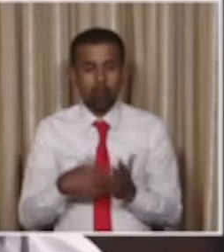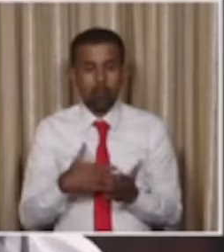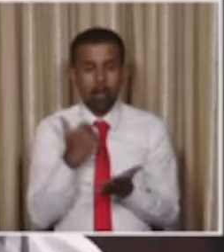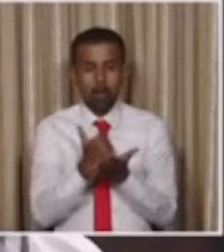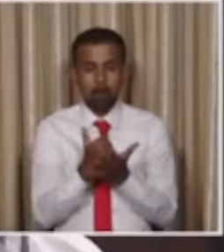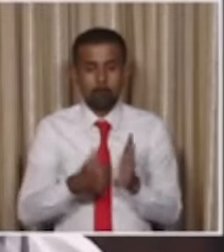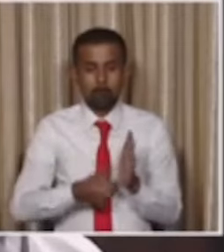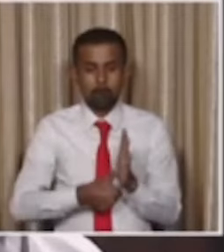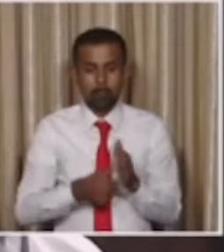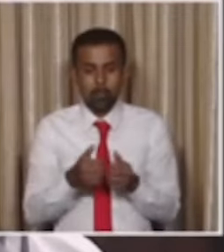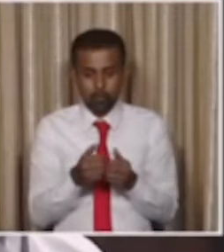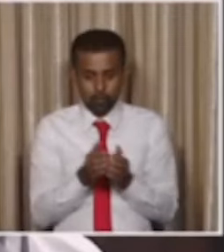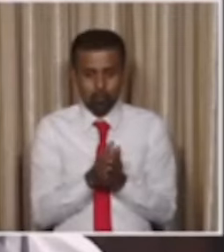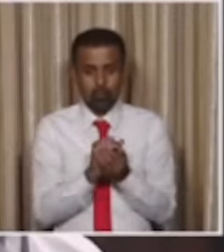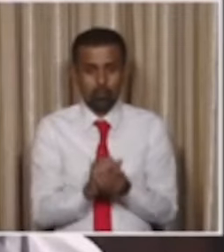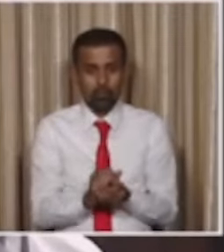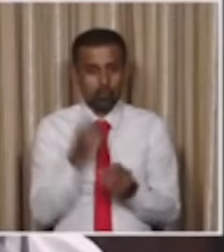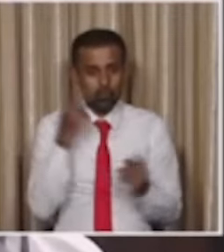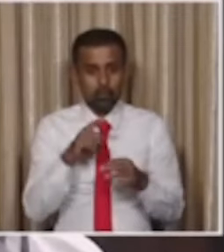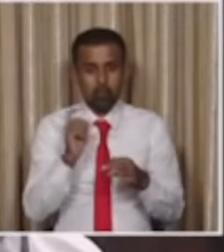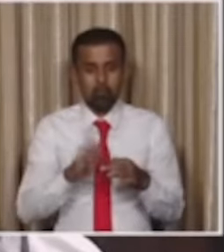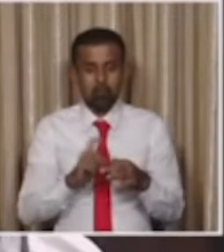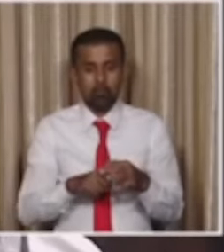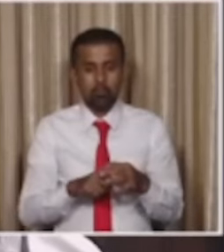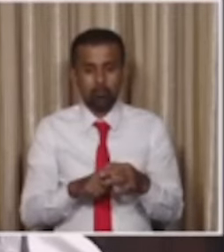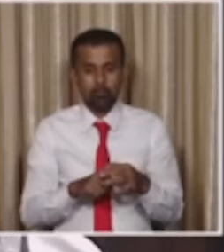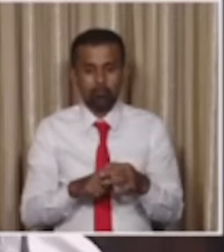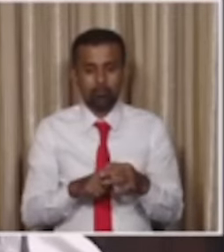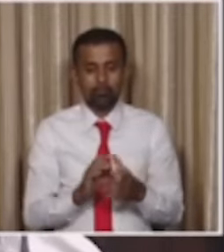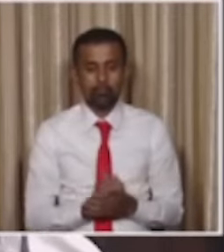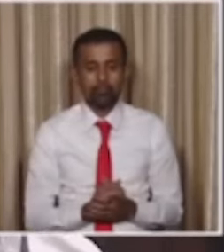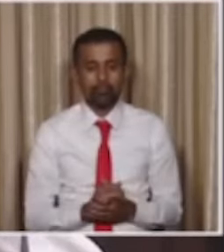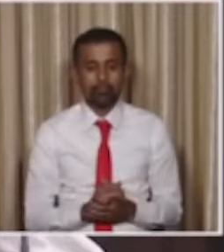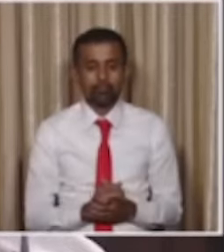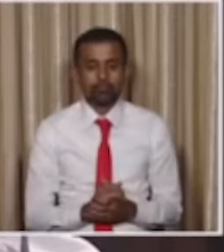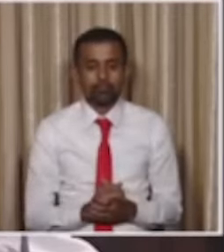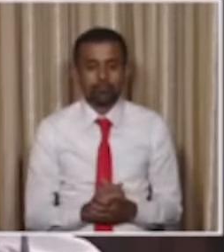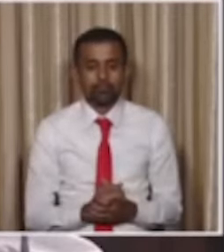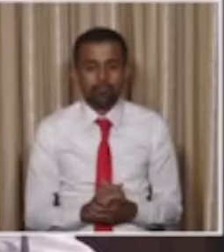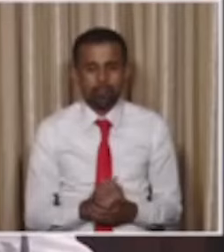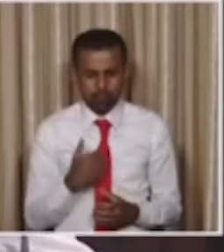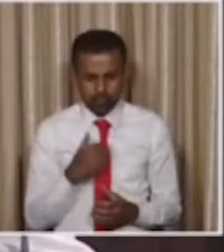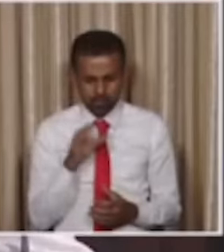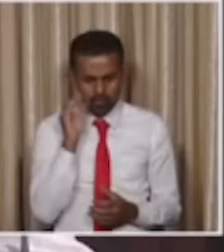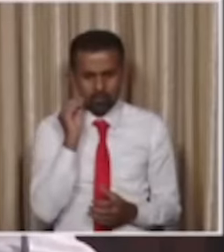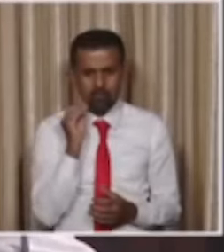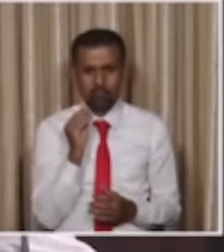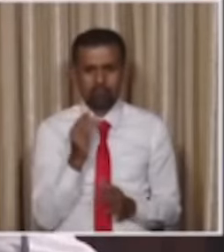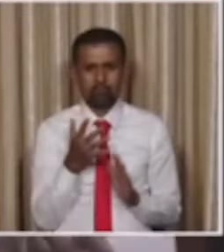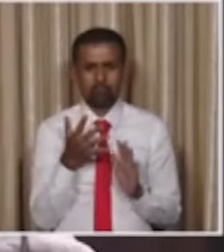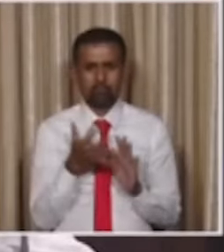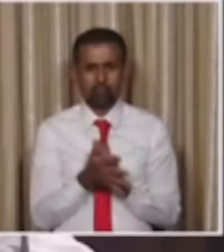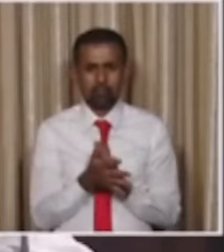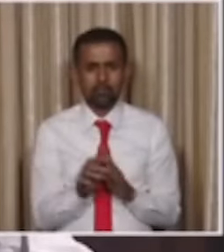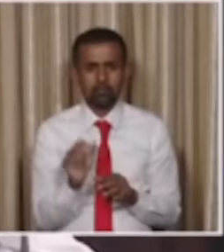බැංකු පනතේ ස්වාධීනත්වයේ පිළිබඳ ප්‍රශ්නය ඉතාම මට තේරෙන විදියට වැරදි තැනක ස්ථාපිත